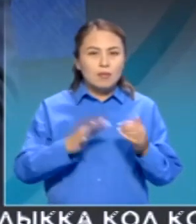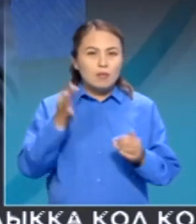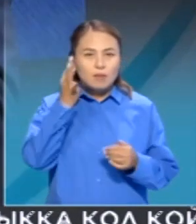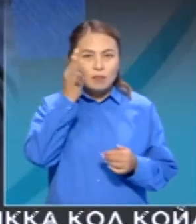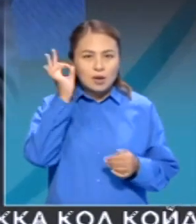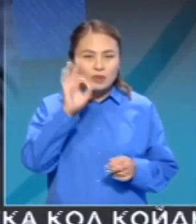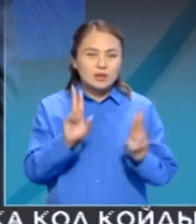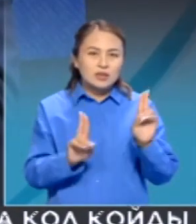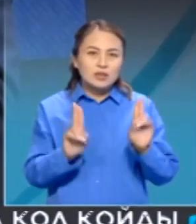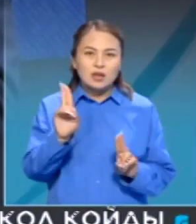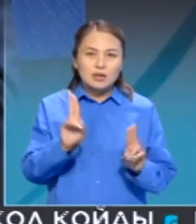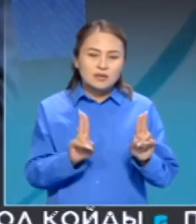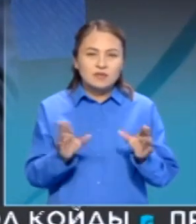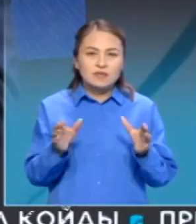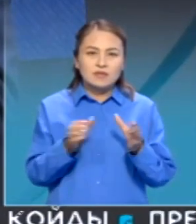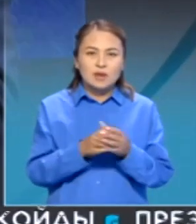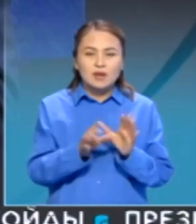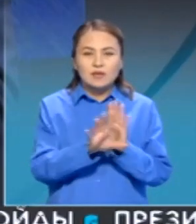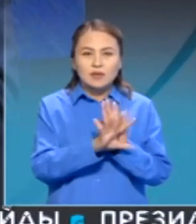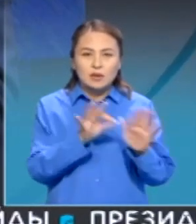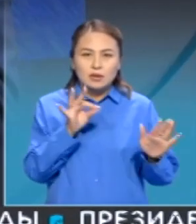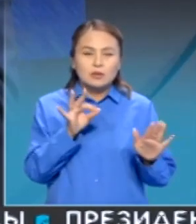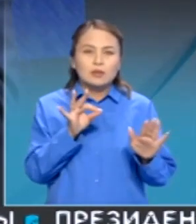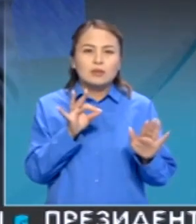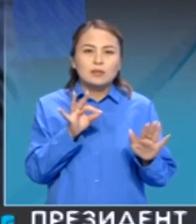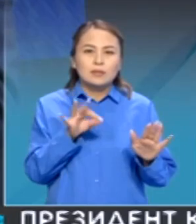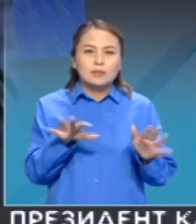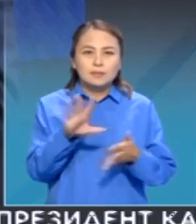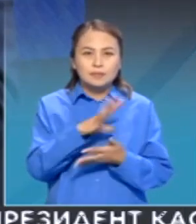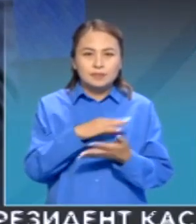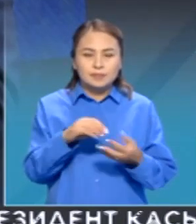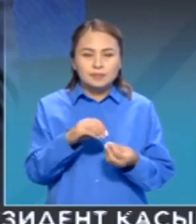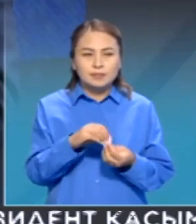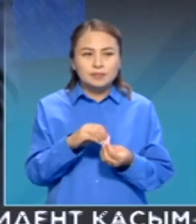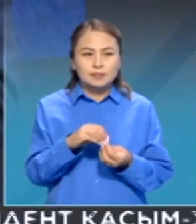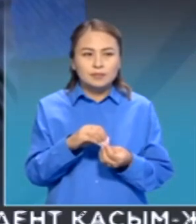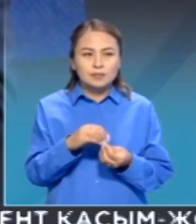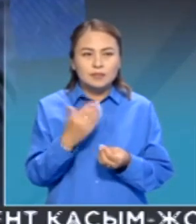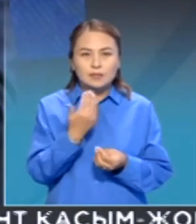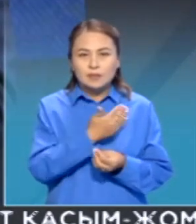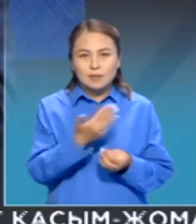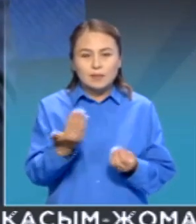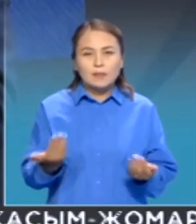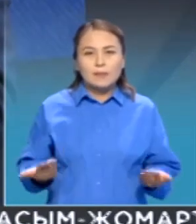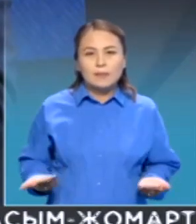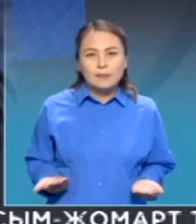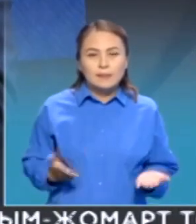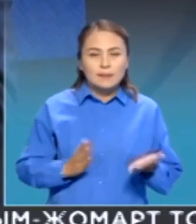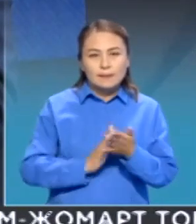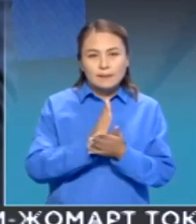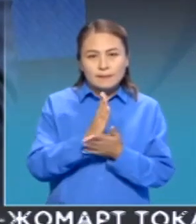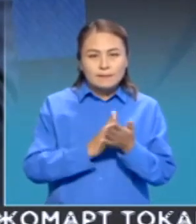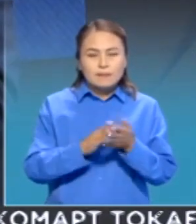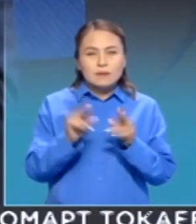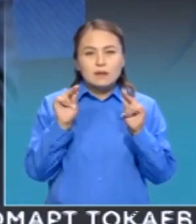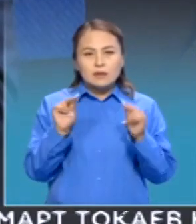салт-дәстүрді, дала даналығын жеткізген ағзам жандардың бірі. Ол өмір бойы адалдық пен